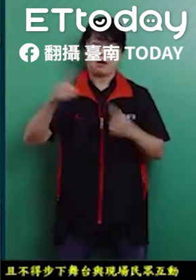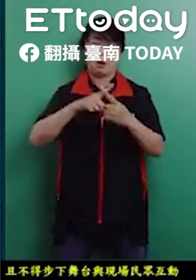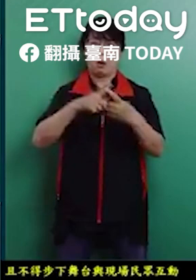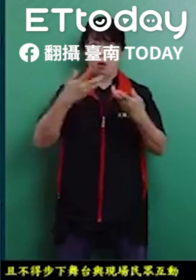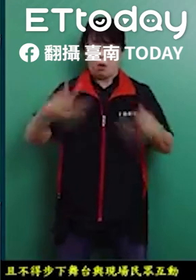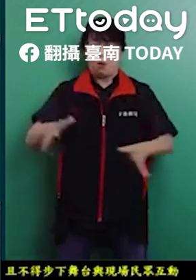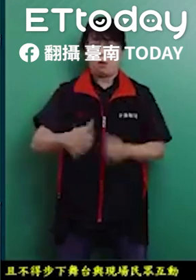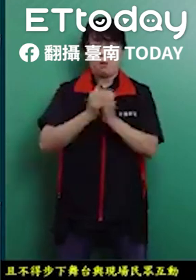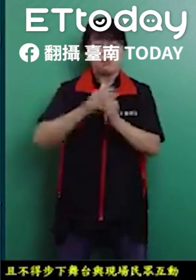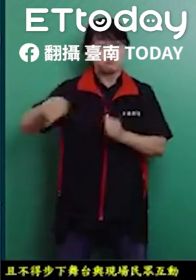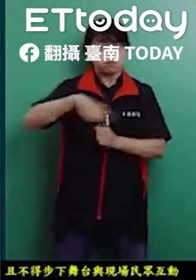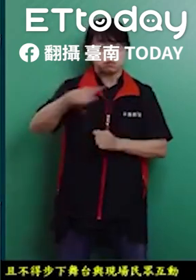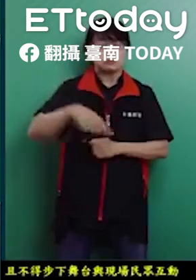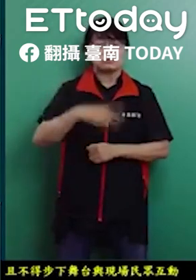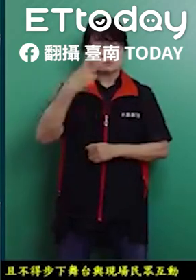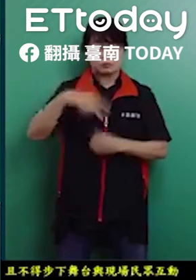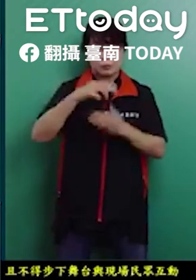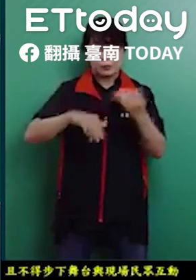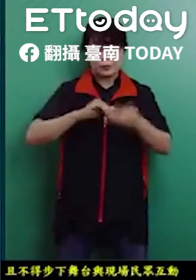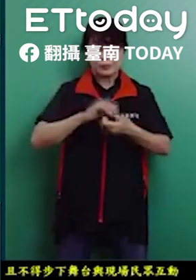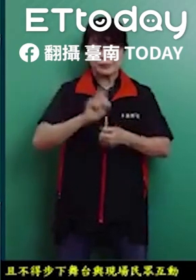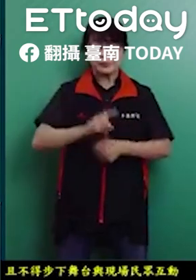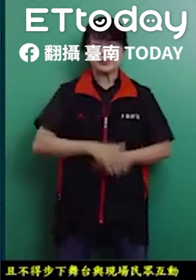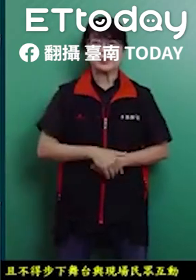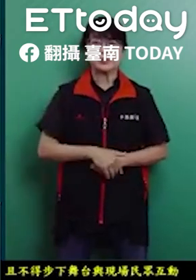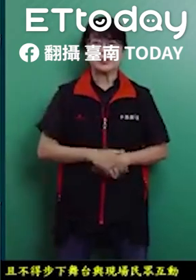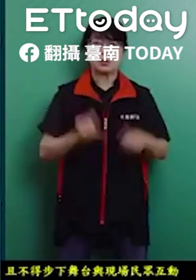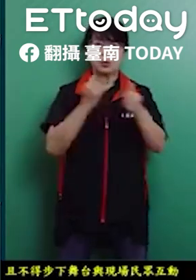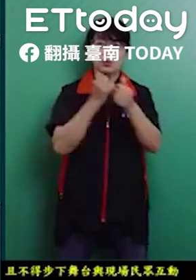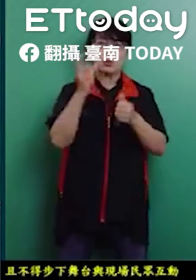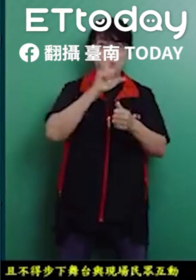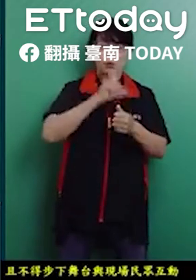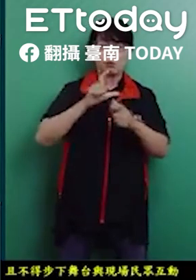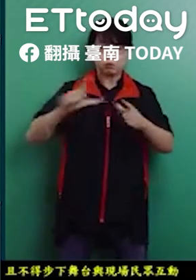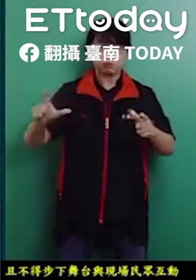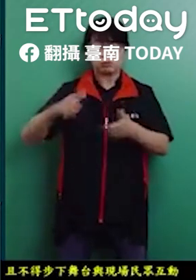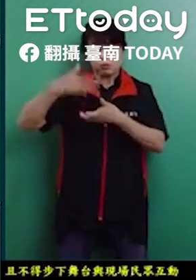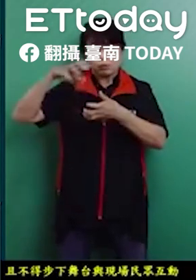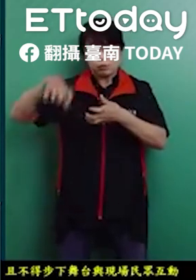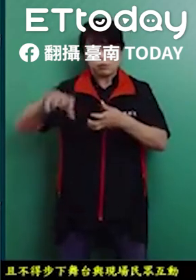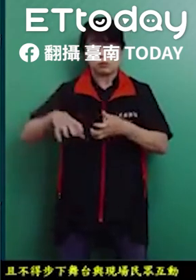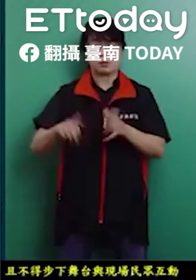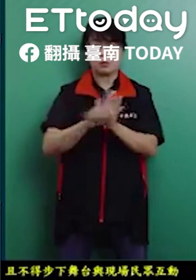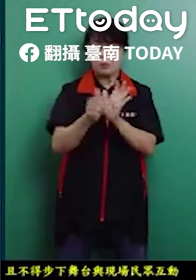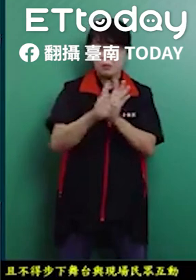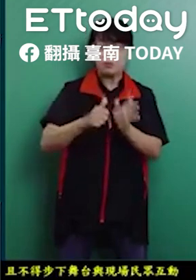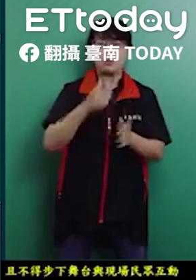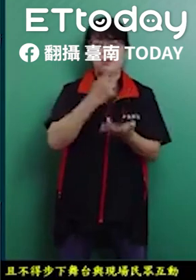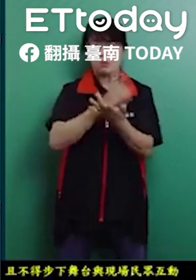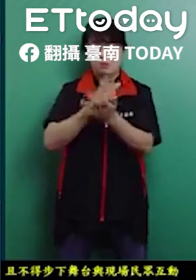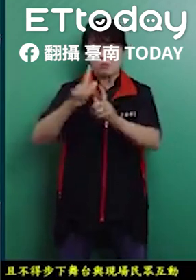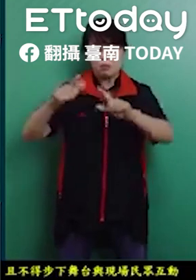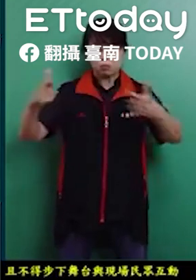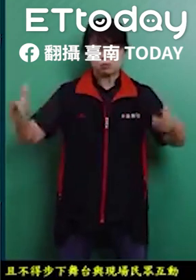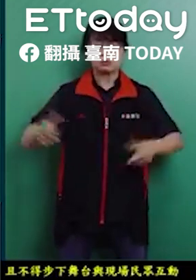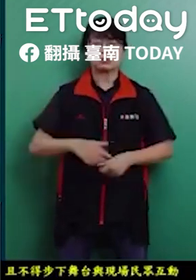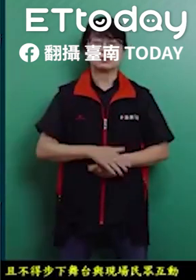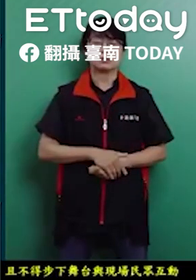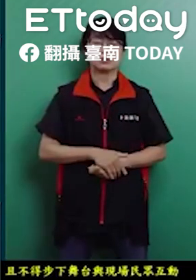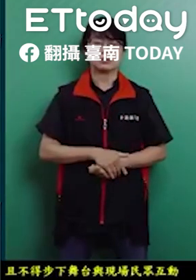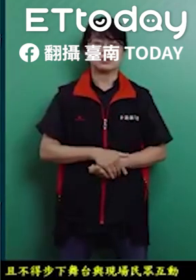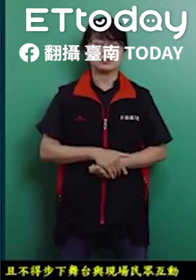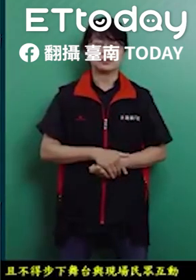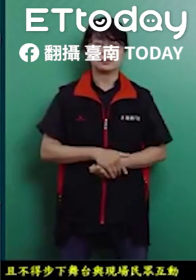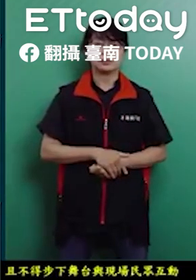所以我们拜托大家。另外一件事规定是一样，婚宴、大型餐会、演唱会、各类型餐厅、吹奏乐器及演唱歌手不